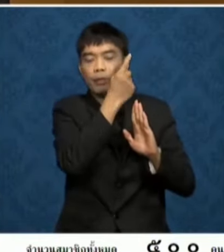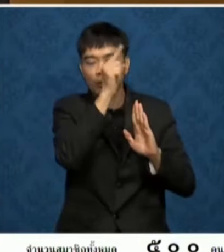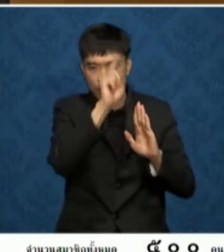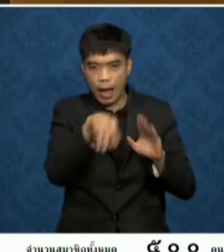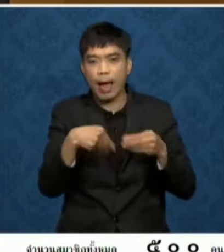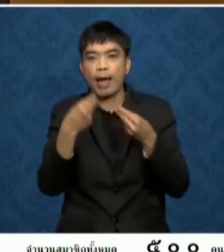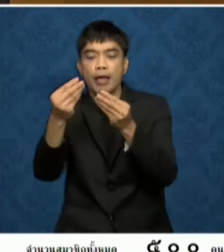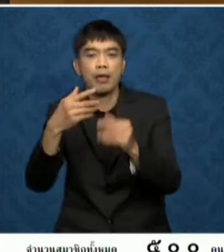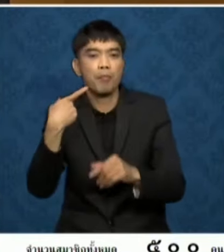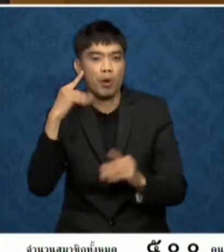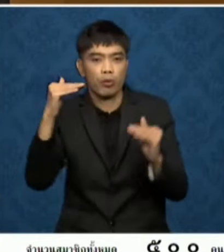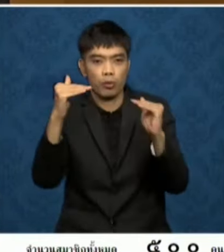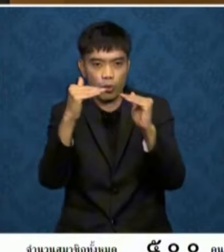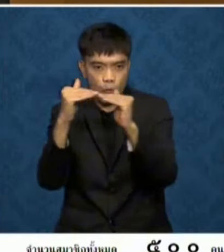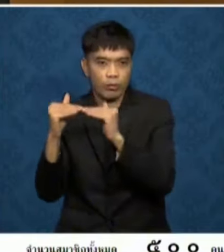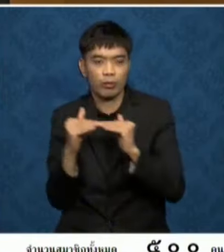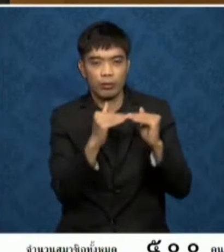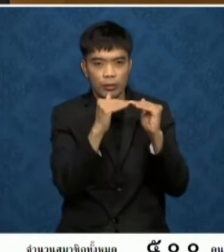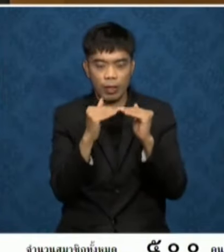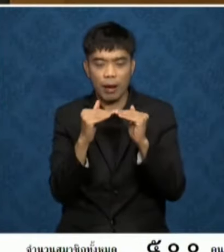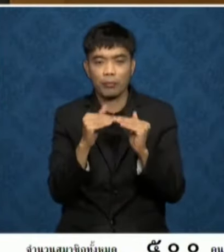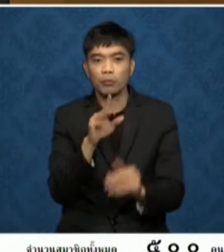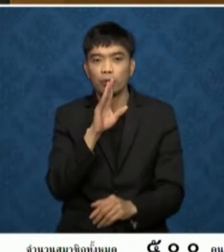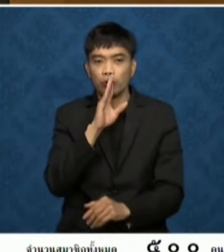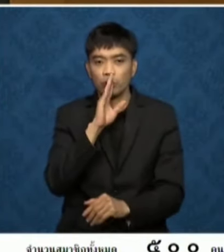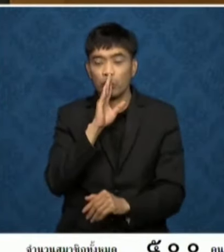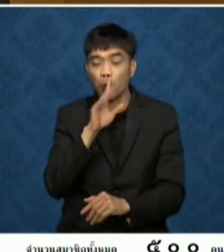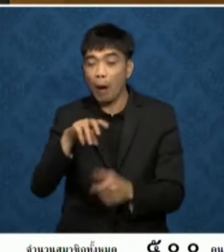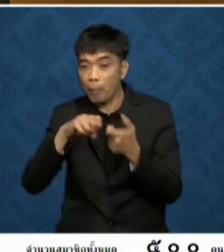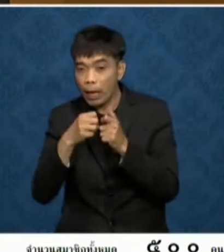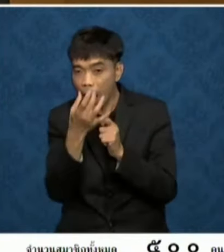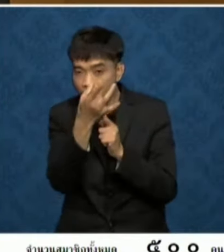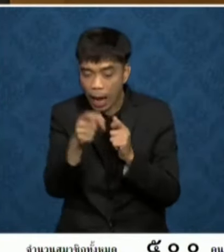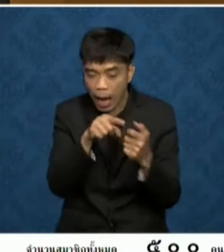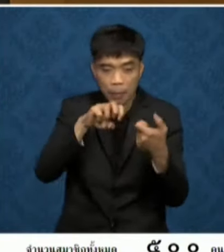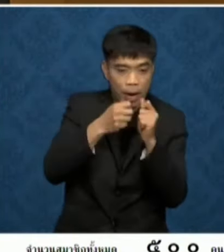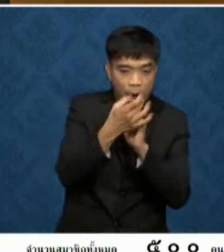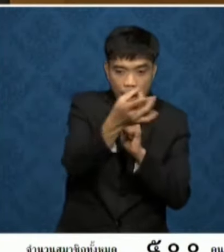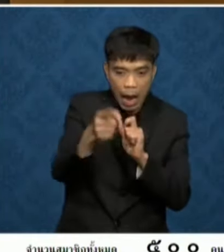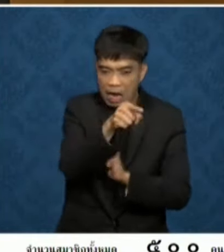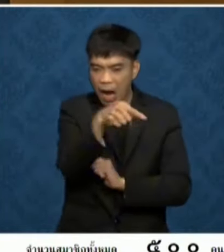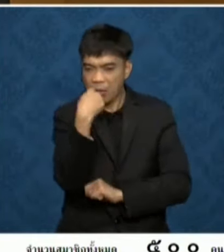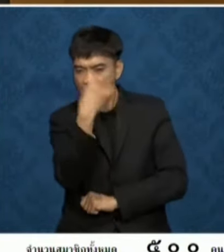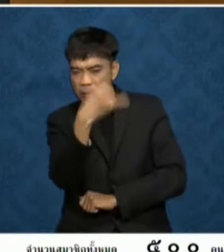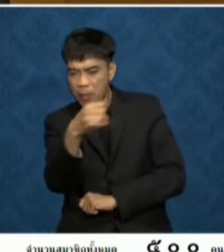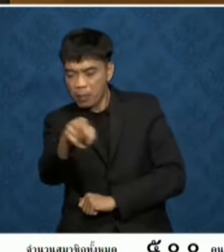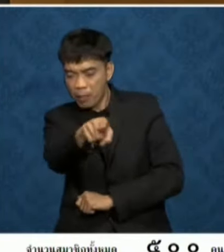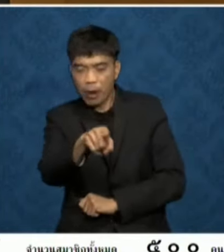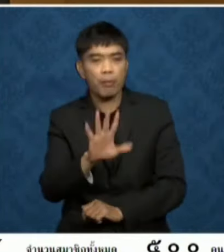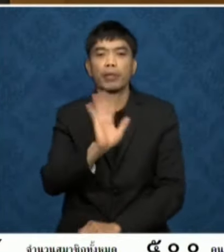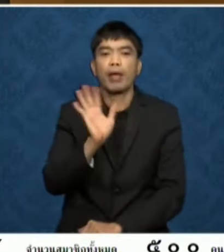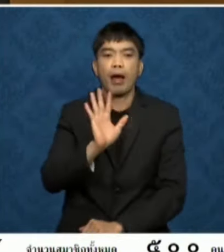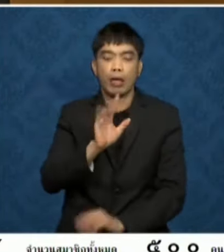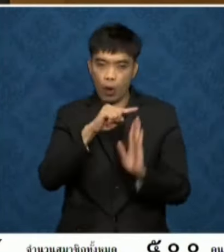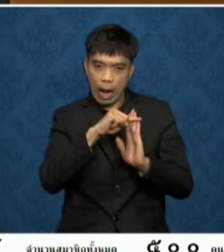ต่ที่ฟังมาเนี่ยก็เหมือนเราไปไล่ตามปัญหาที่มันเกิดขึ้นนะครับและอีกส่วนหนึ่งเนี่